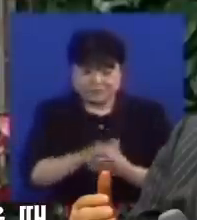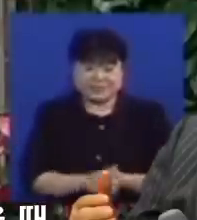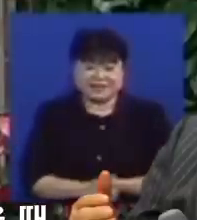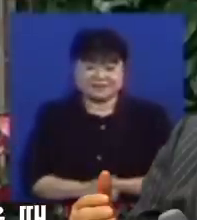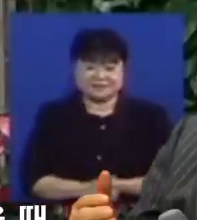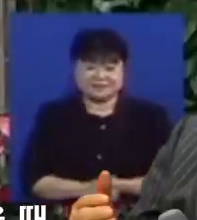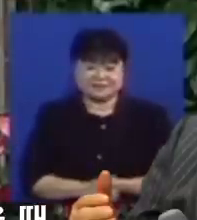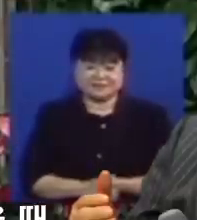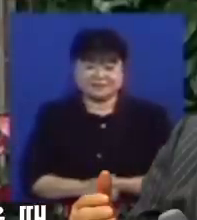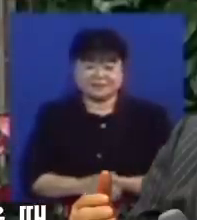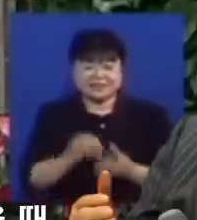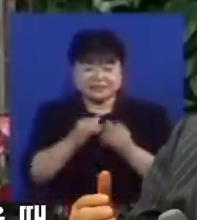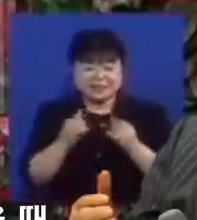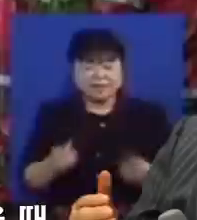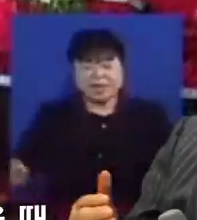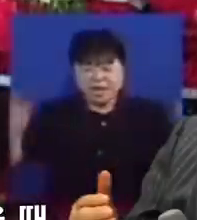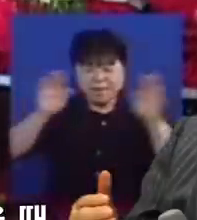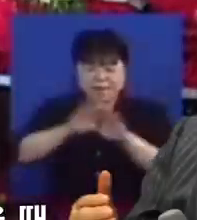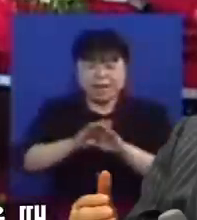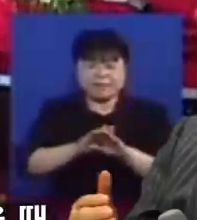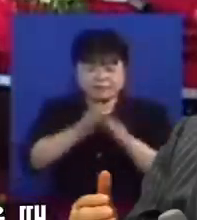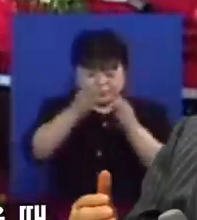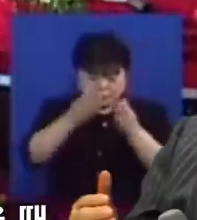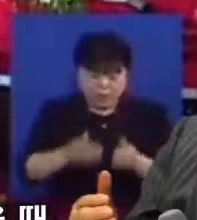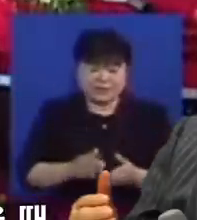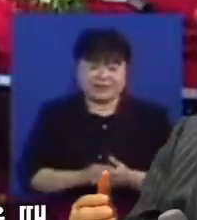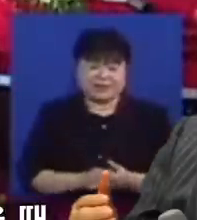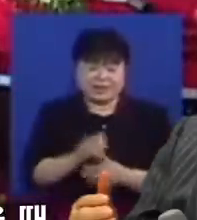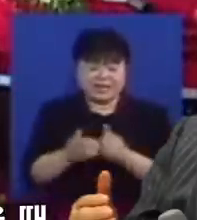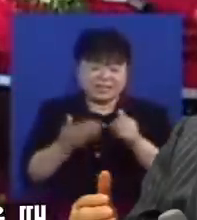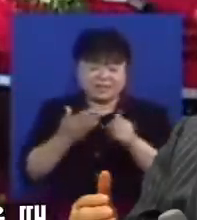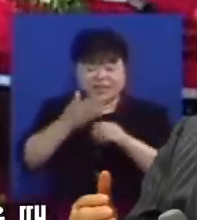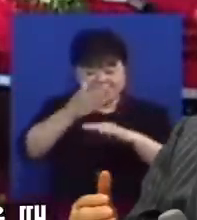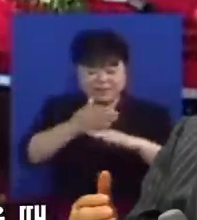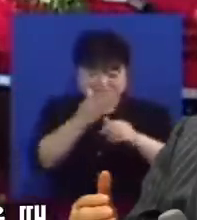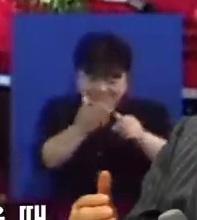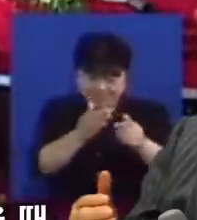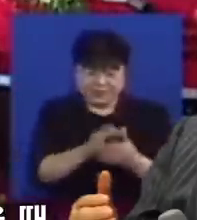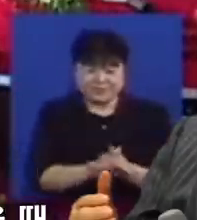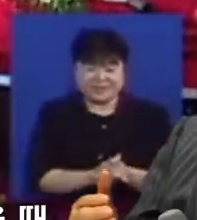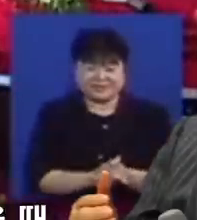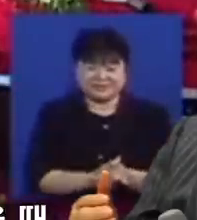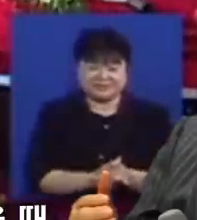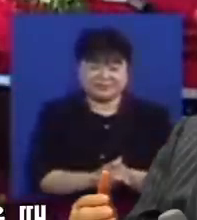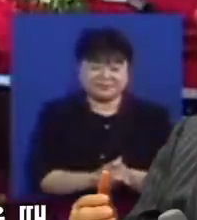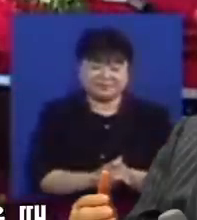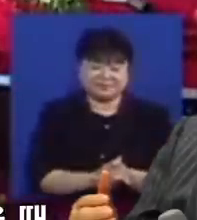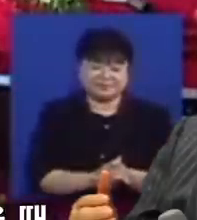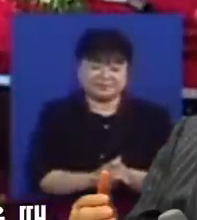것입니다. 인생의 밤을 통할 때 무조건 하나님께 감사를 하십시오.